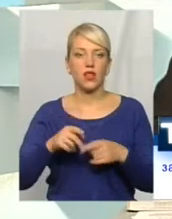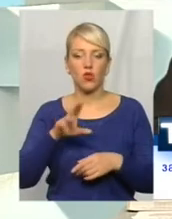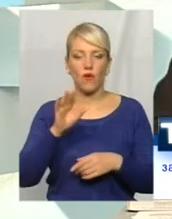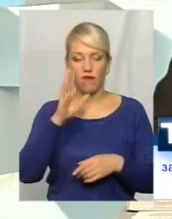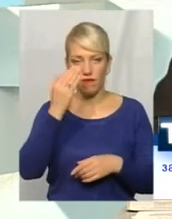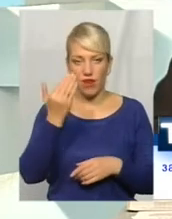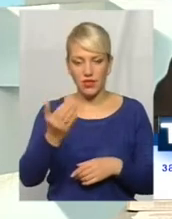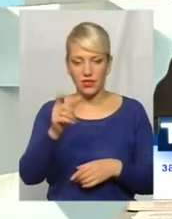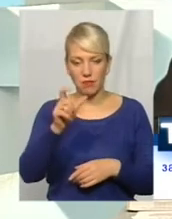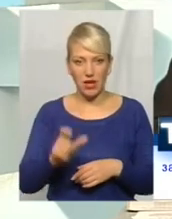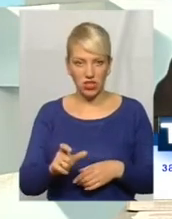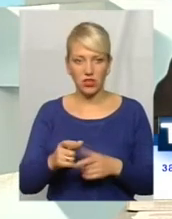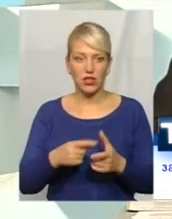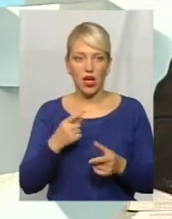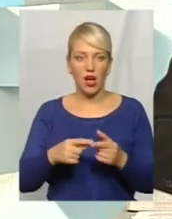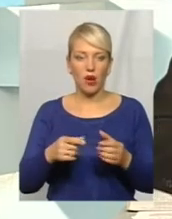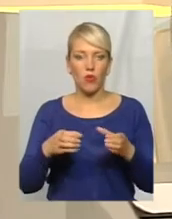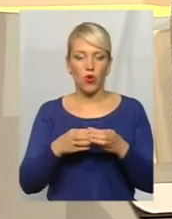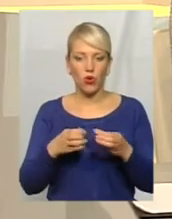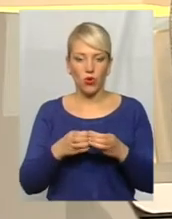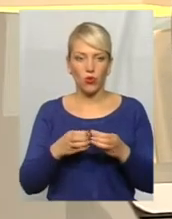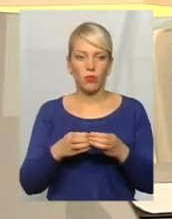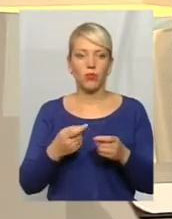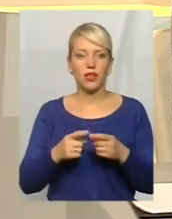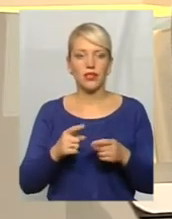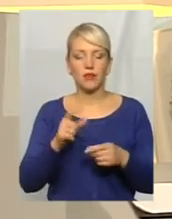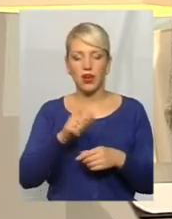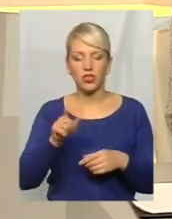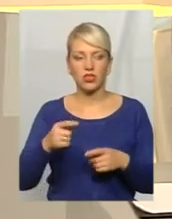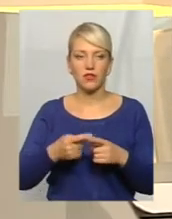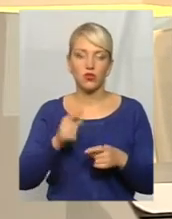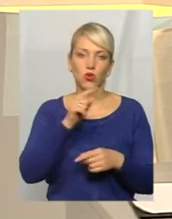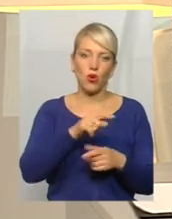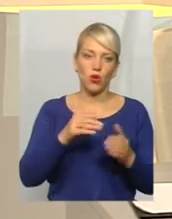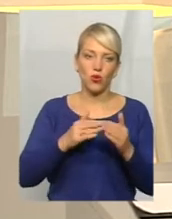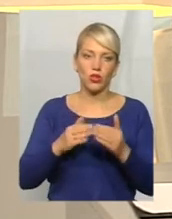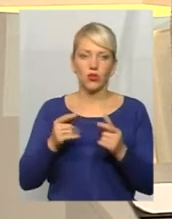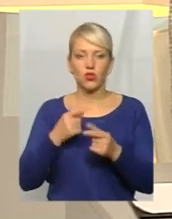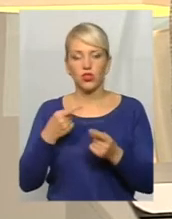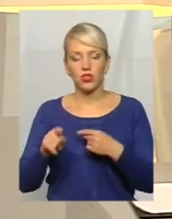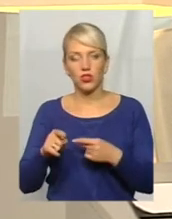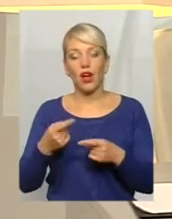мешканець або група мешканців з отого будинку чи з іншого,